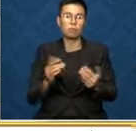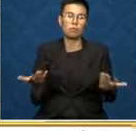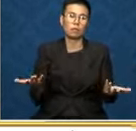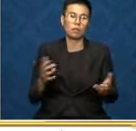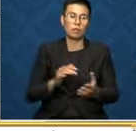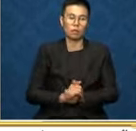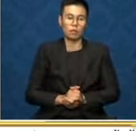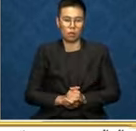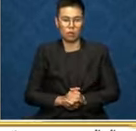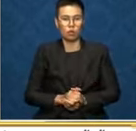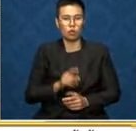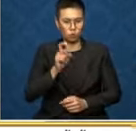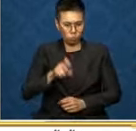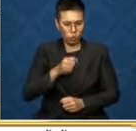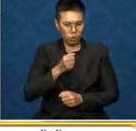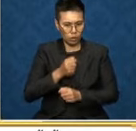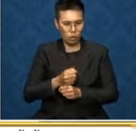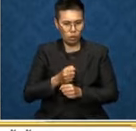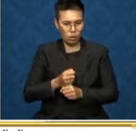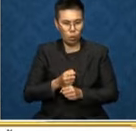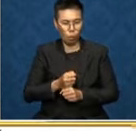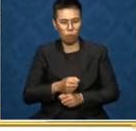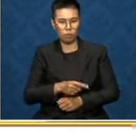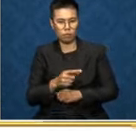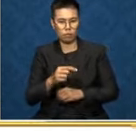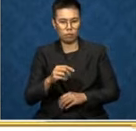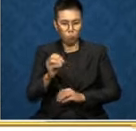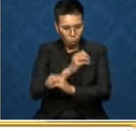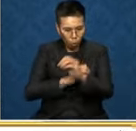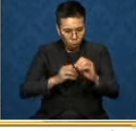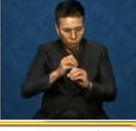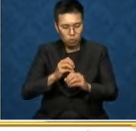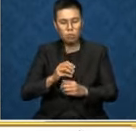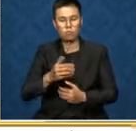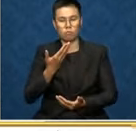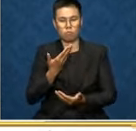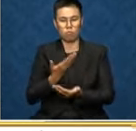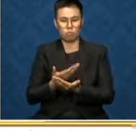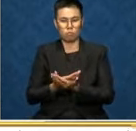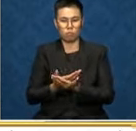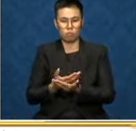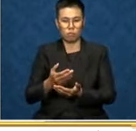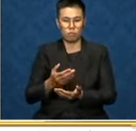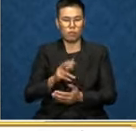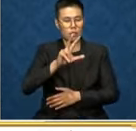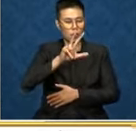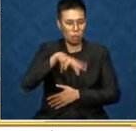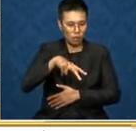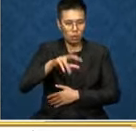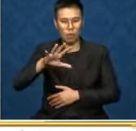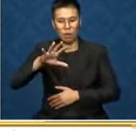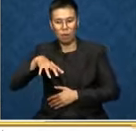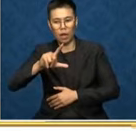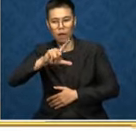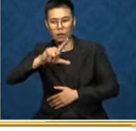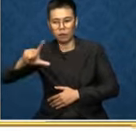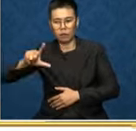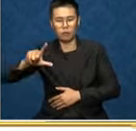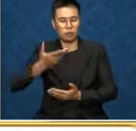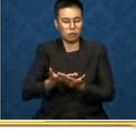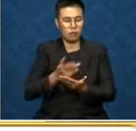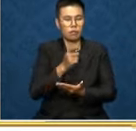ความรอบคอบและรัดกลุมเพราะ 1ค่ะการทำประชามติแต่ละครั้งต้องใช้งบประมาณไม่ต่ำกว่า 3,000 -5,000ล้านบาท